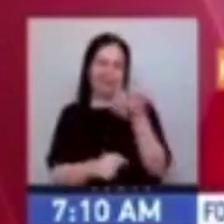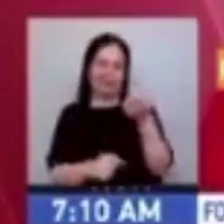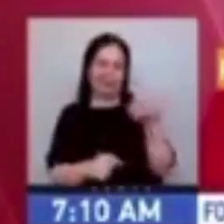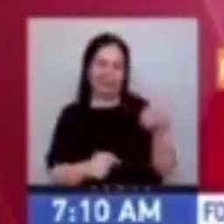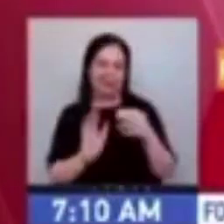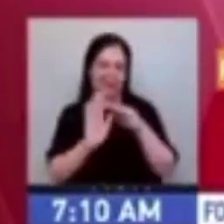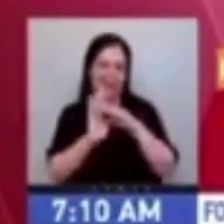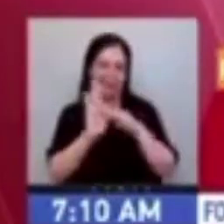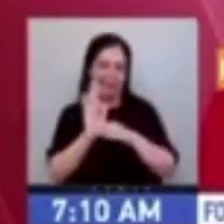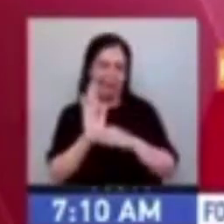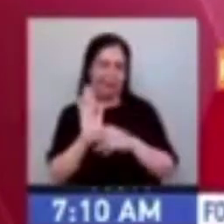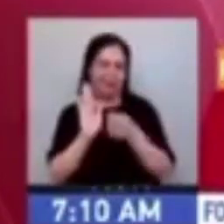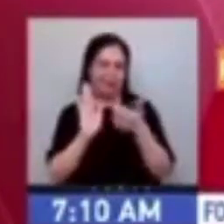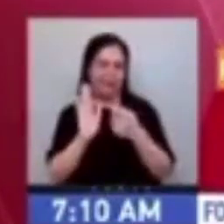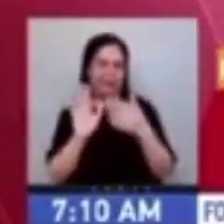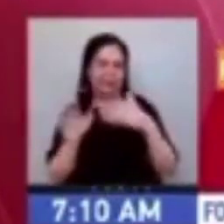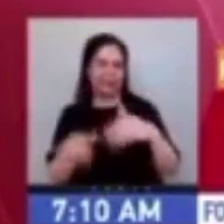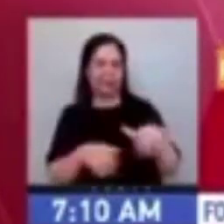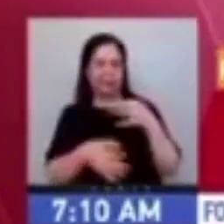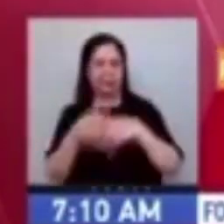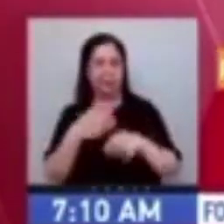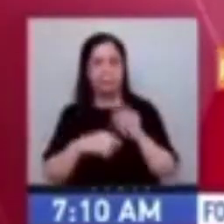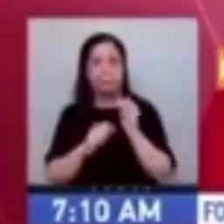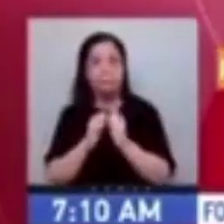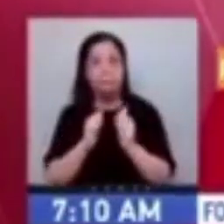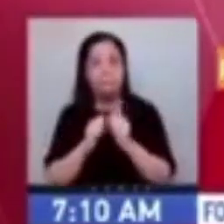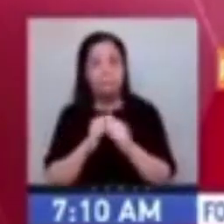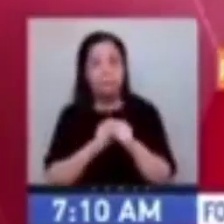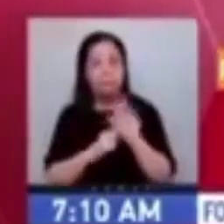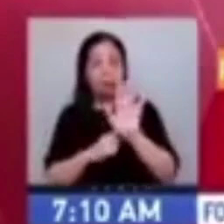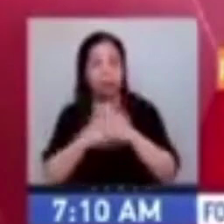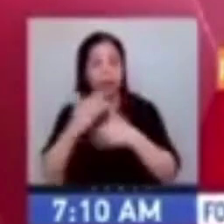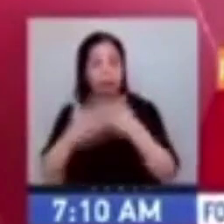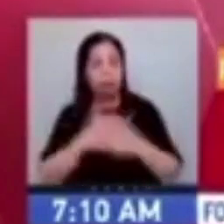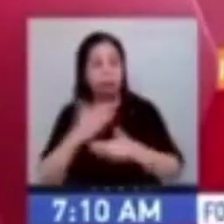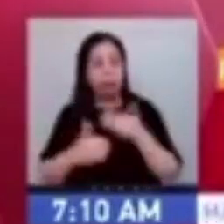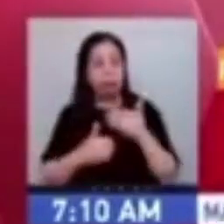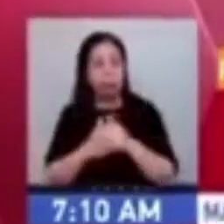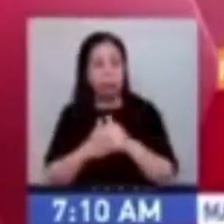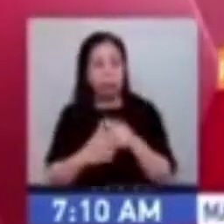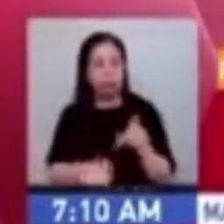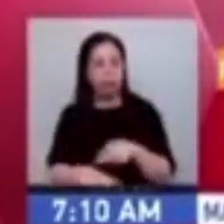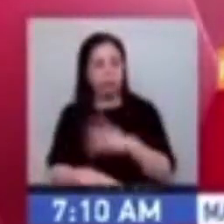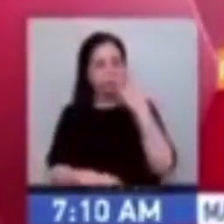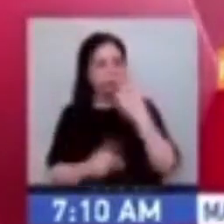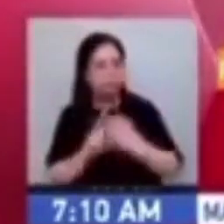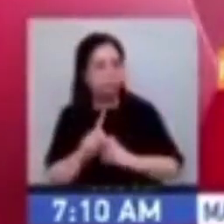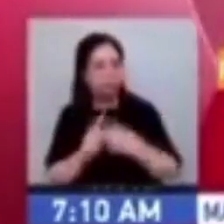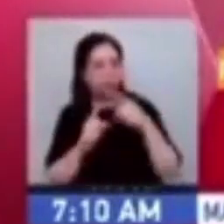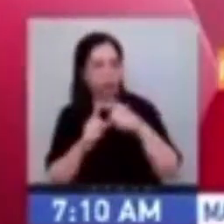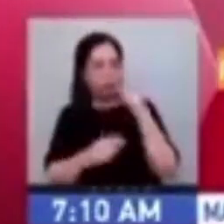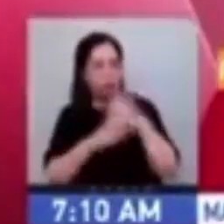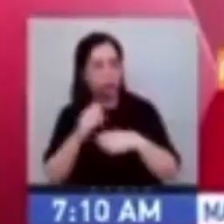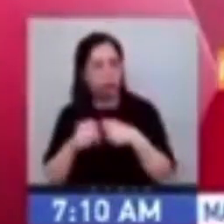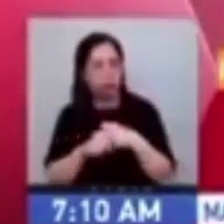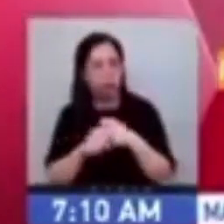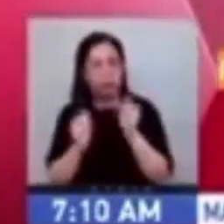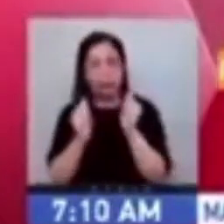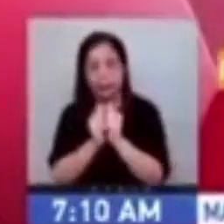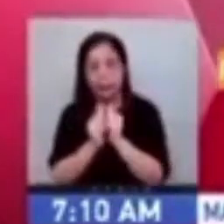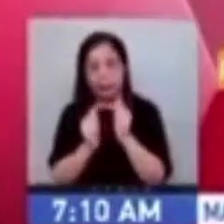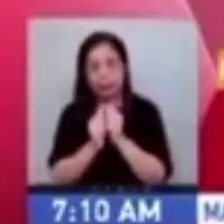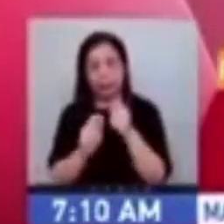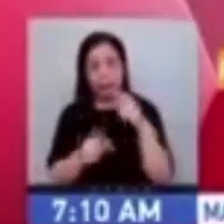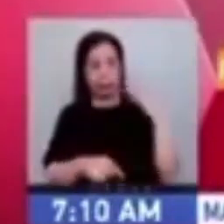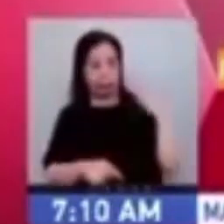yeah, o gumraduate. Sir Asek, ibig sabihin, dun sa prosesong sinasabi ninyo, natatagal ng 6 na buwan hanggang 1 taon, kasali yung mismong beneficiaryo.